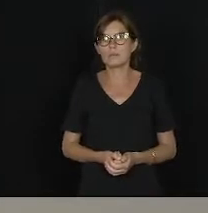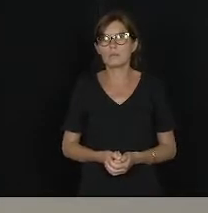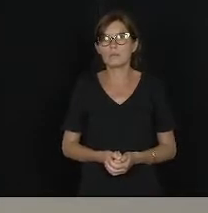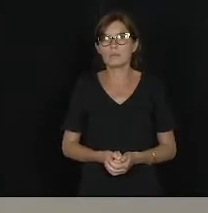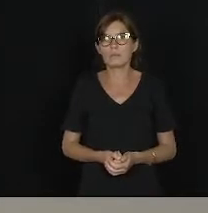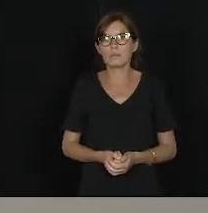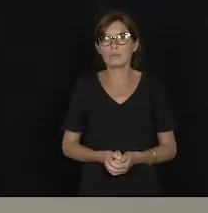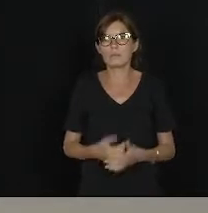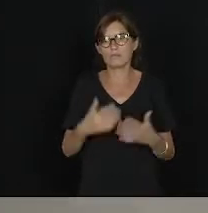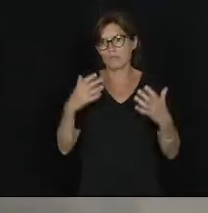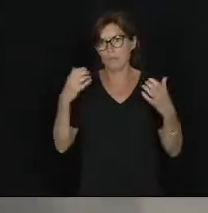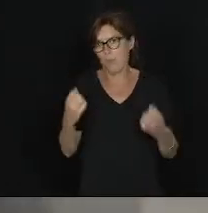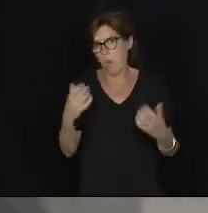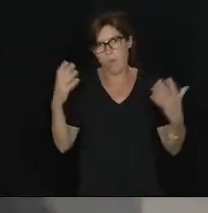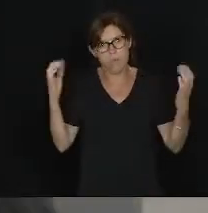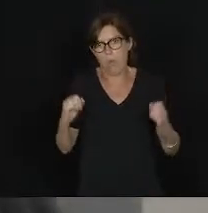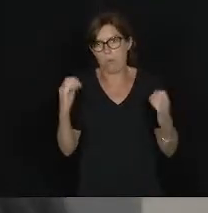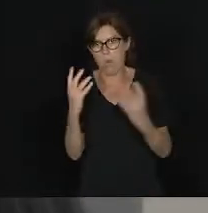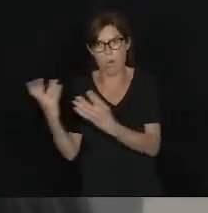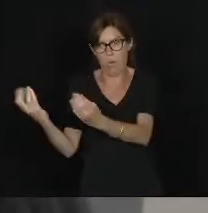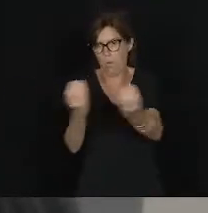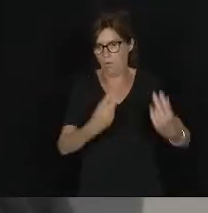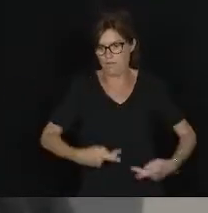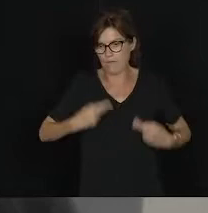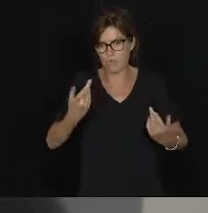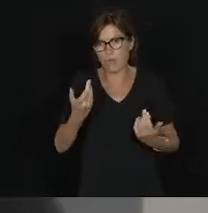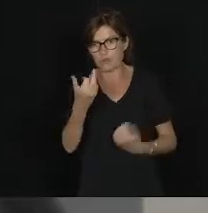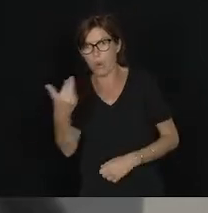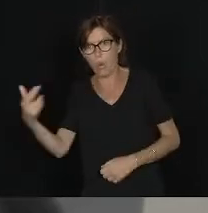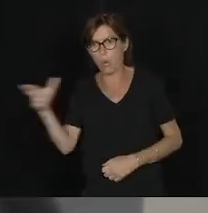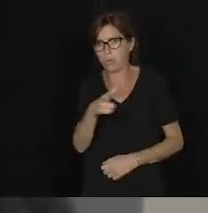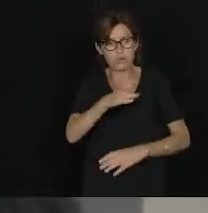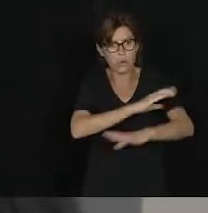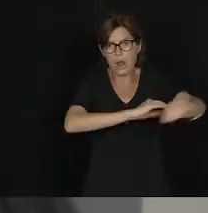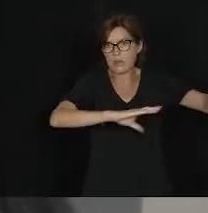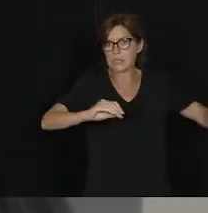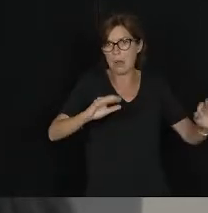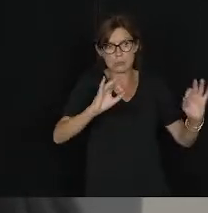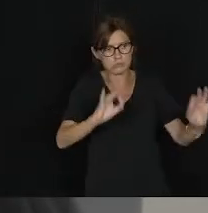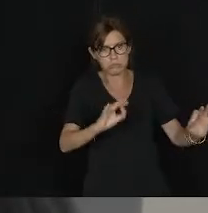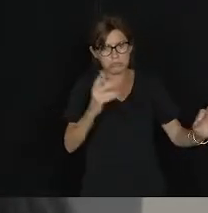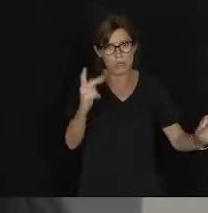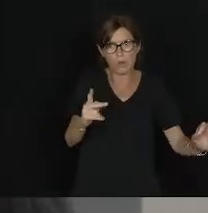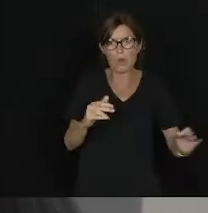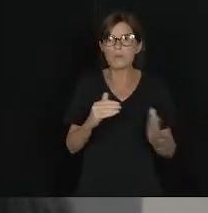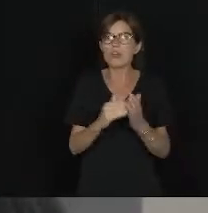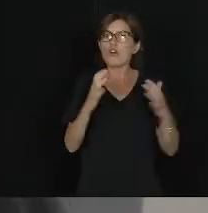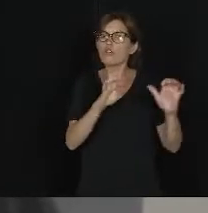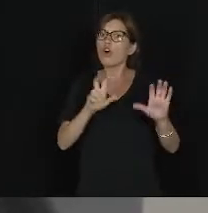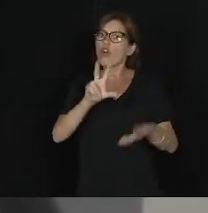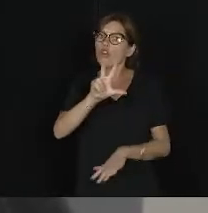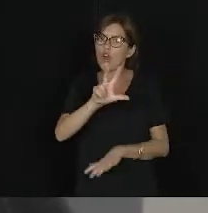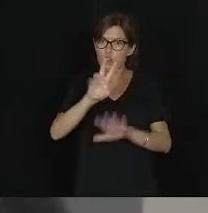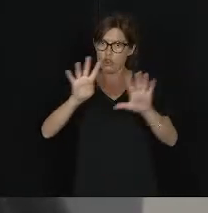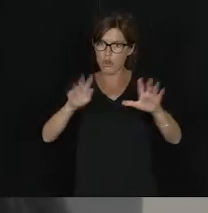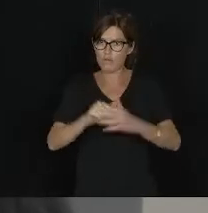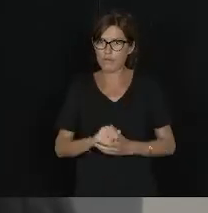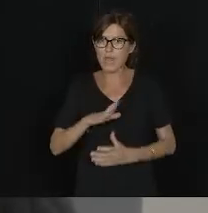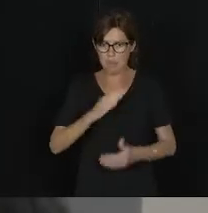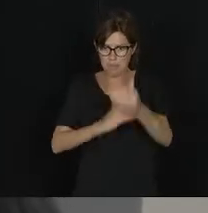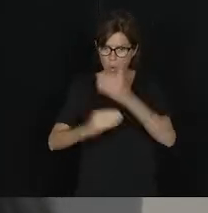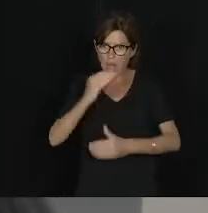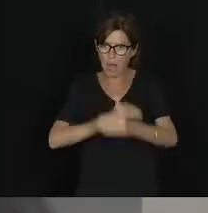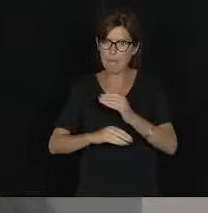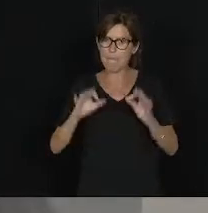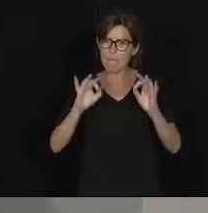réassignées dans un certain nombre d'espaces. Et de fait, à partir de 1939, à partir de décembre 1939, se mettent en place des plans de germanisation qui